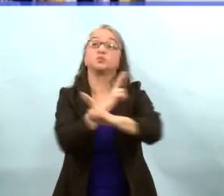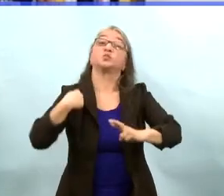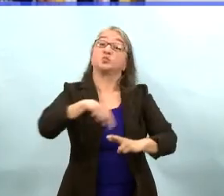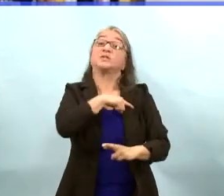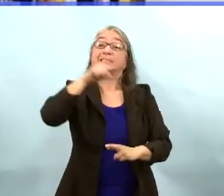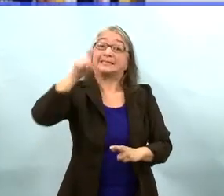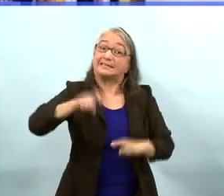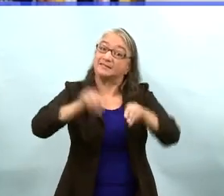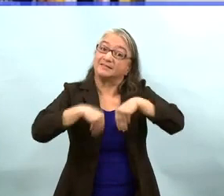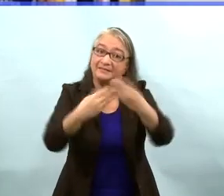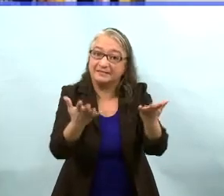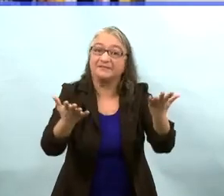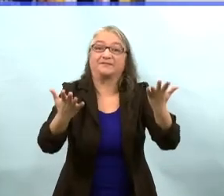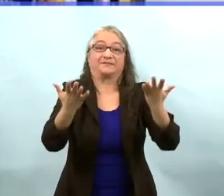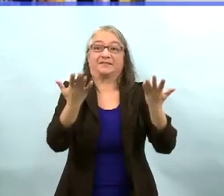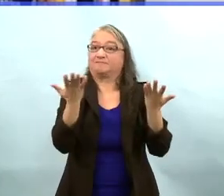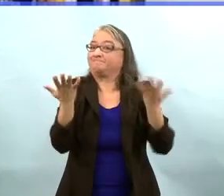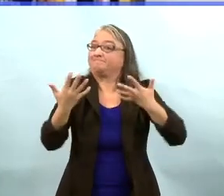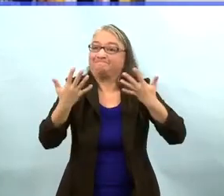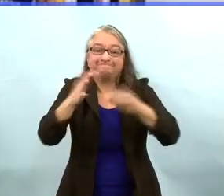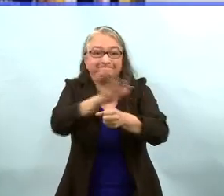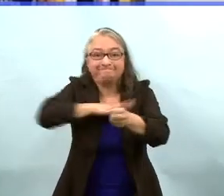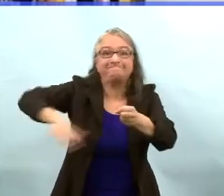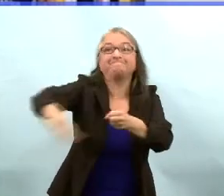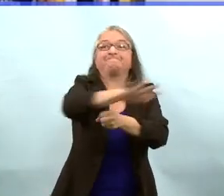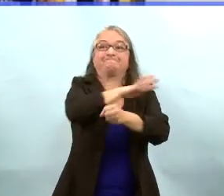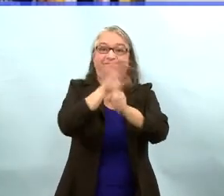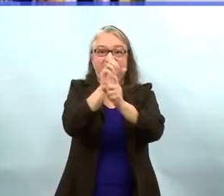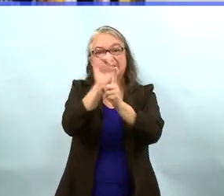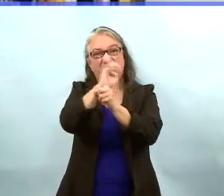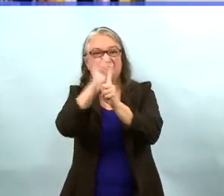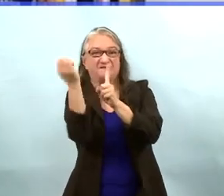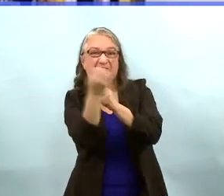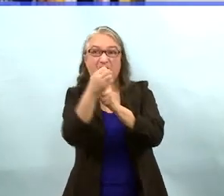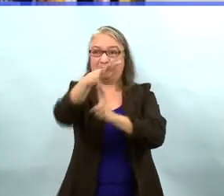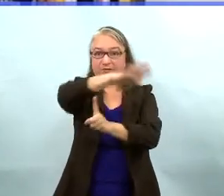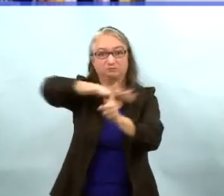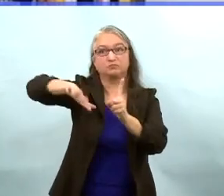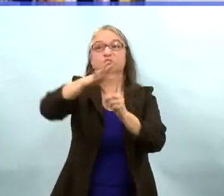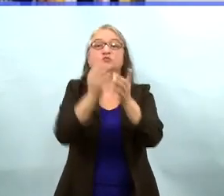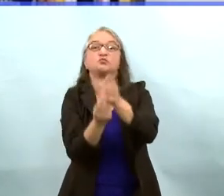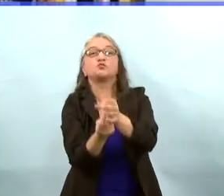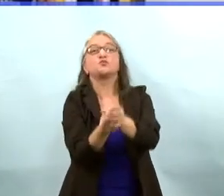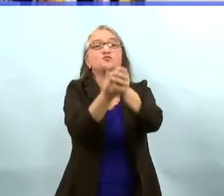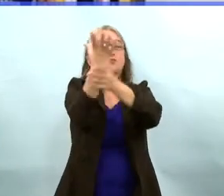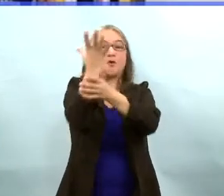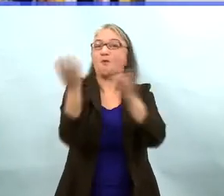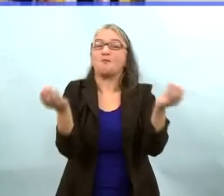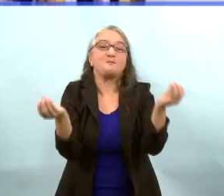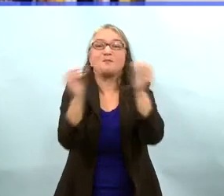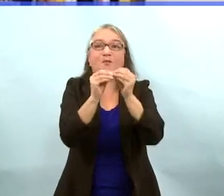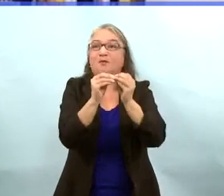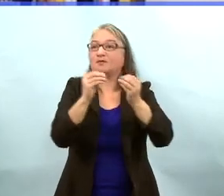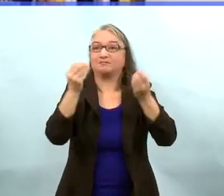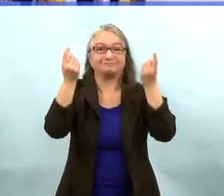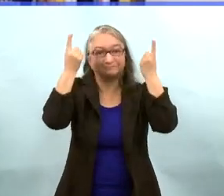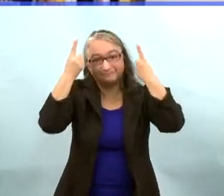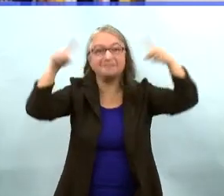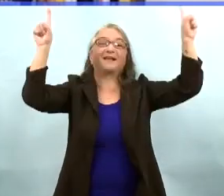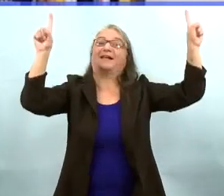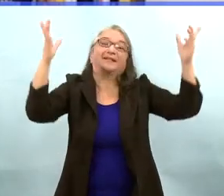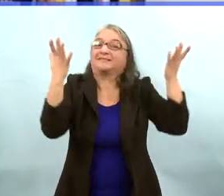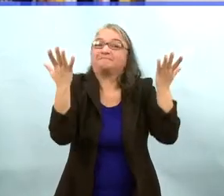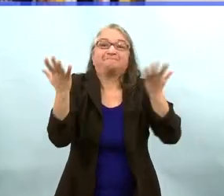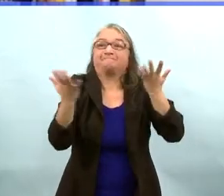enfants s'épanouissent. Quelle que soit la COVID, c'est toujours très important. Il faut respecter et appuyer tous les